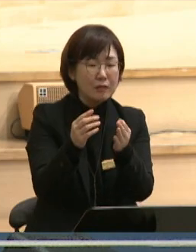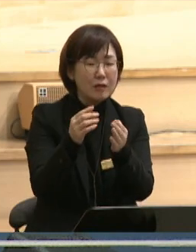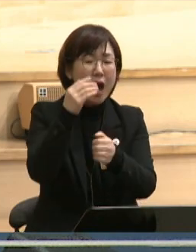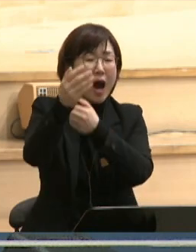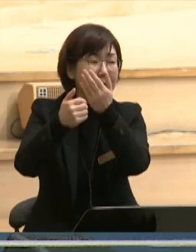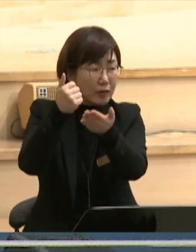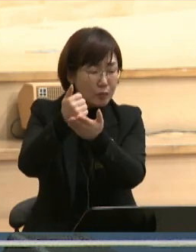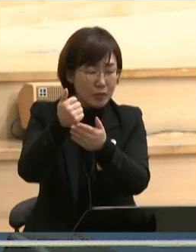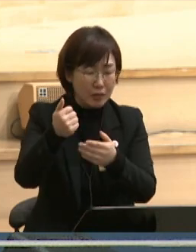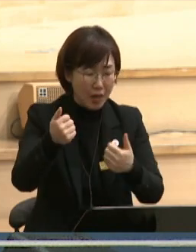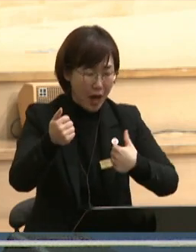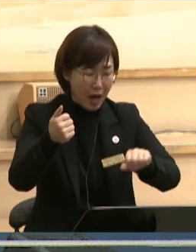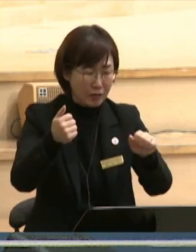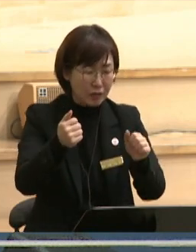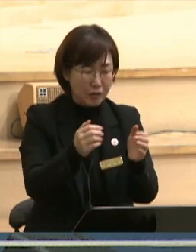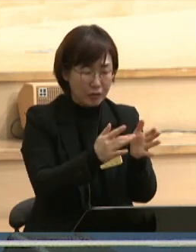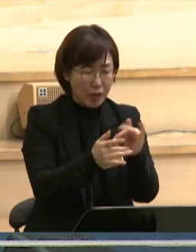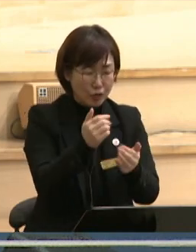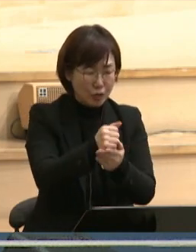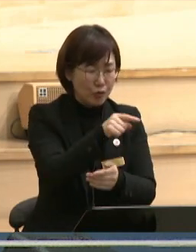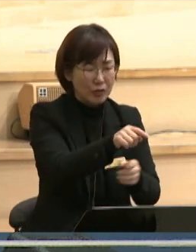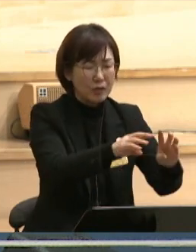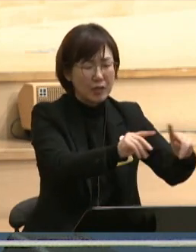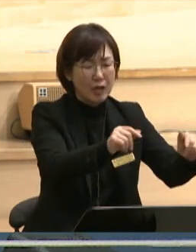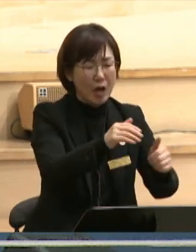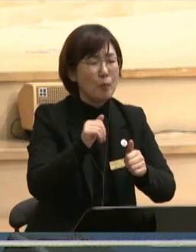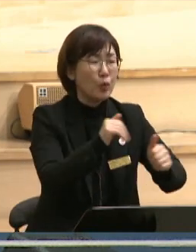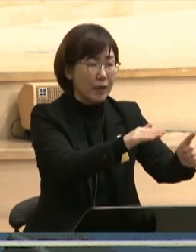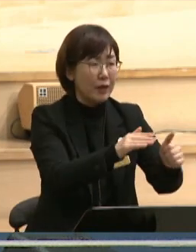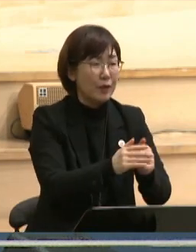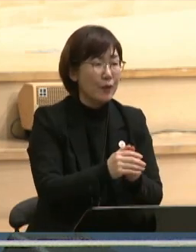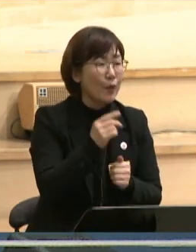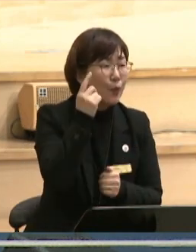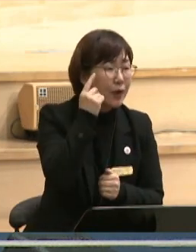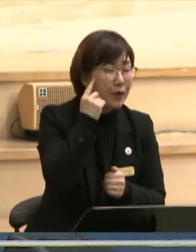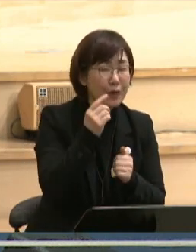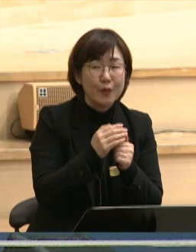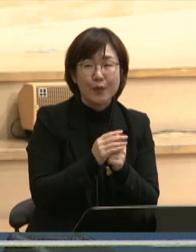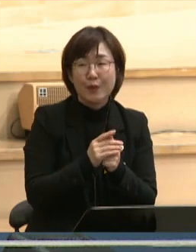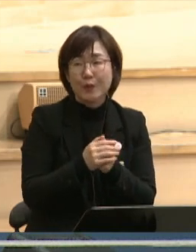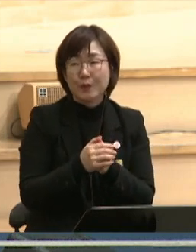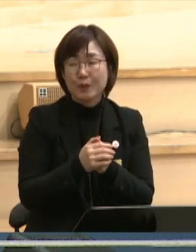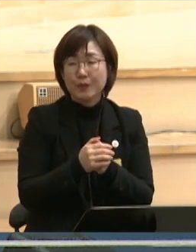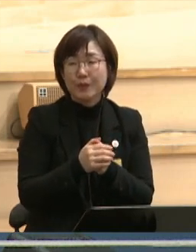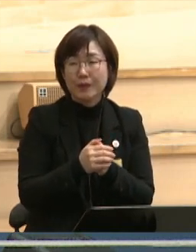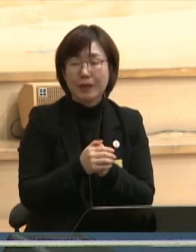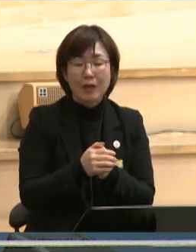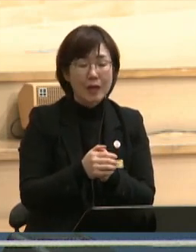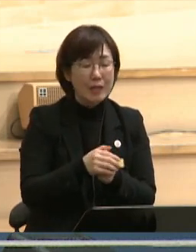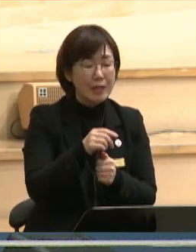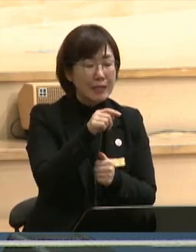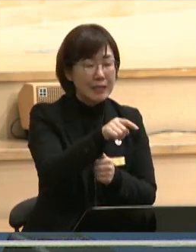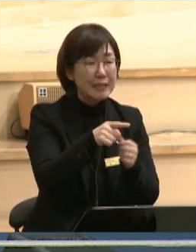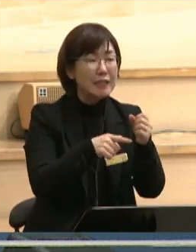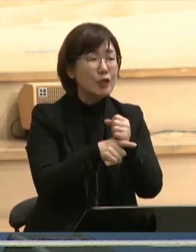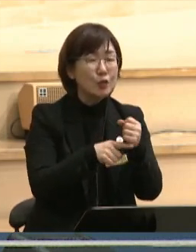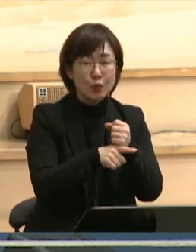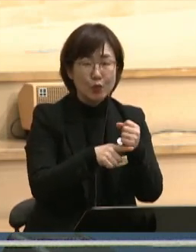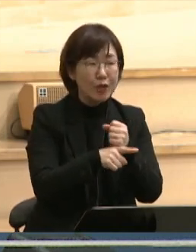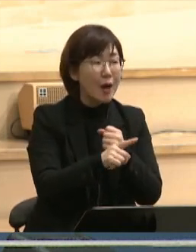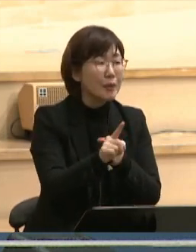보내시죠 예수님은이 땅에 보내신 이유가 뭘까요 요한일서 4장 9절 10절을 보면 그 이유도